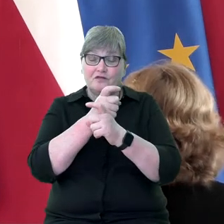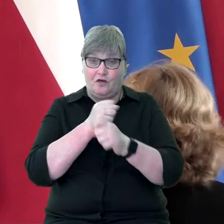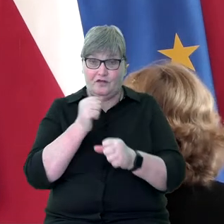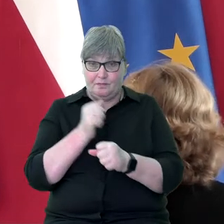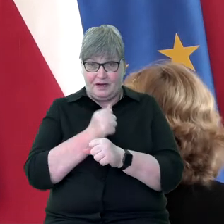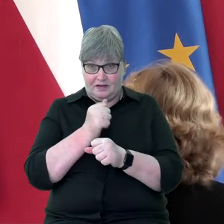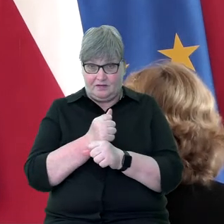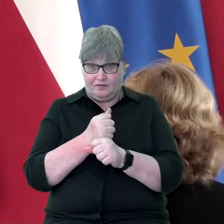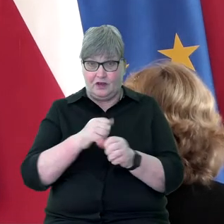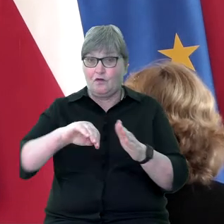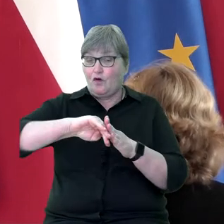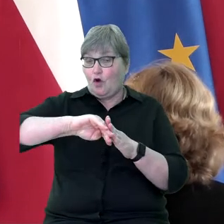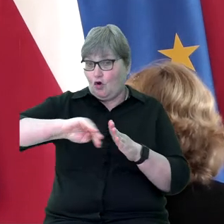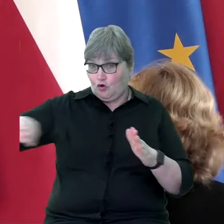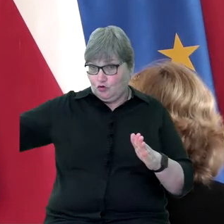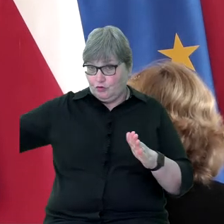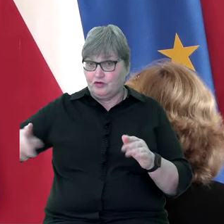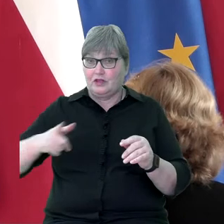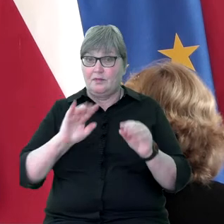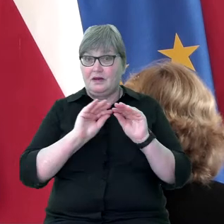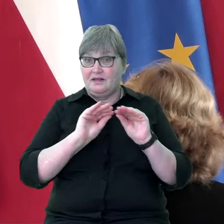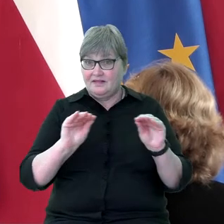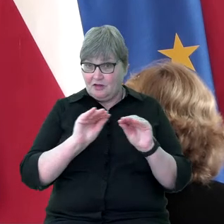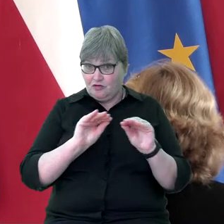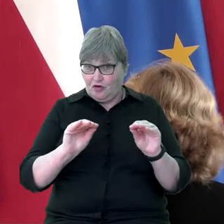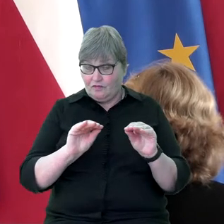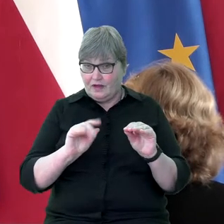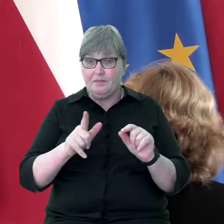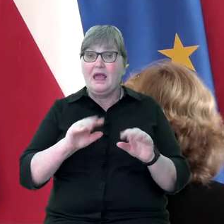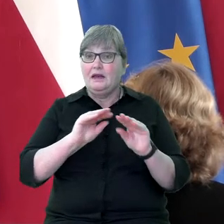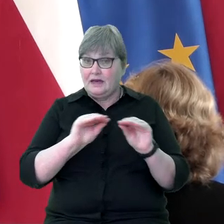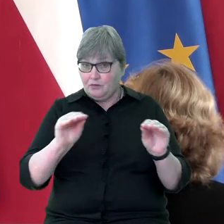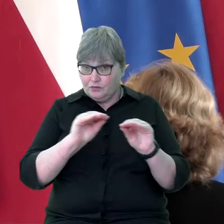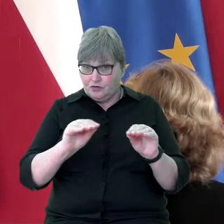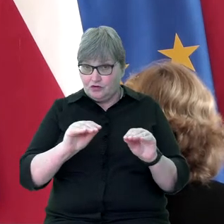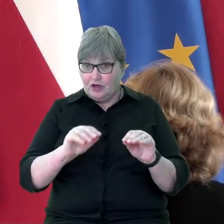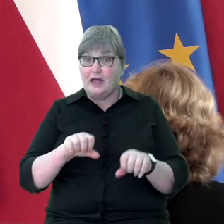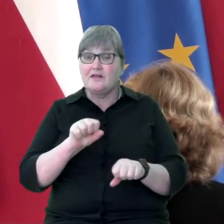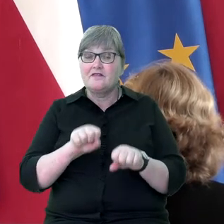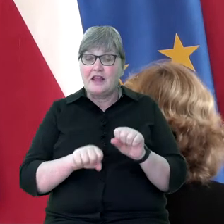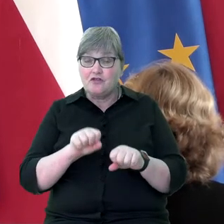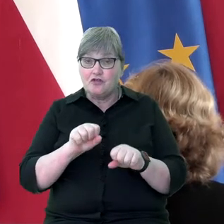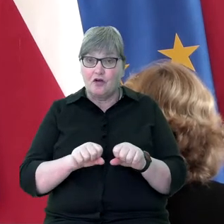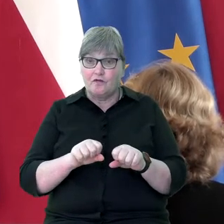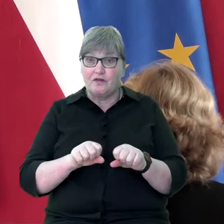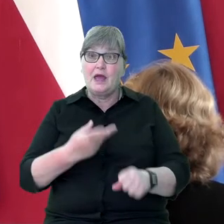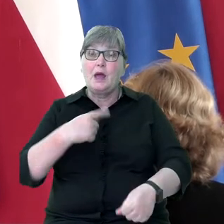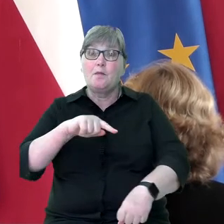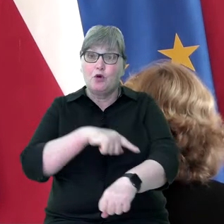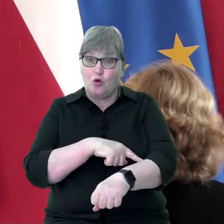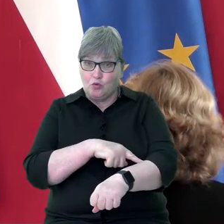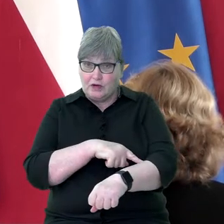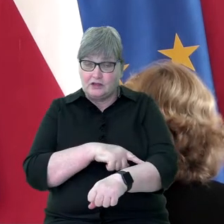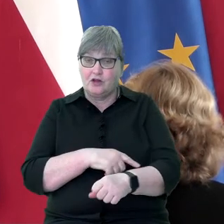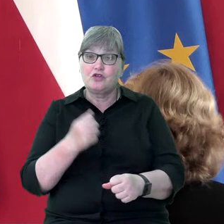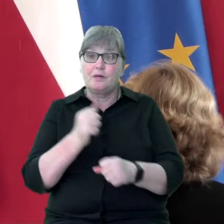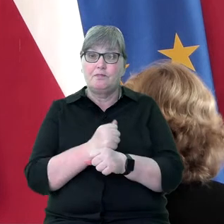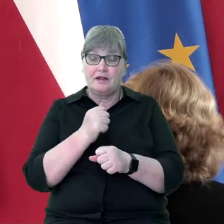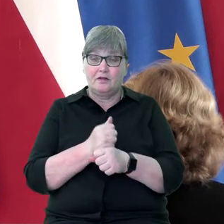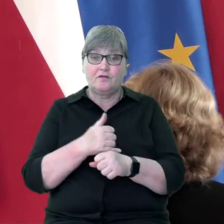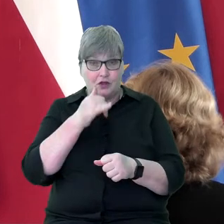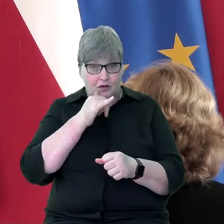sędziów, prokuratorów, nauczycieli i wykładowców wyższych uczelni, pracowników kolei i poczty. Początkowo częściowo podlegali